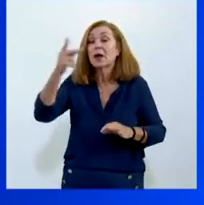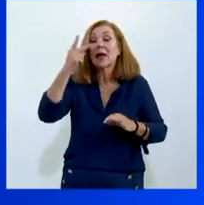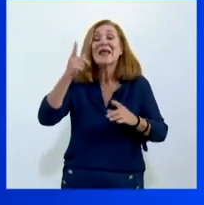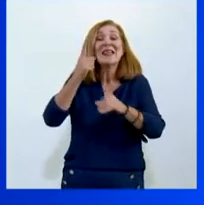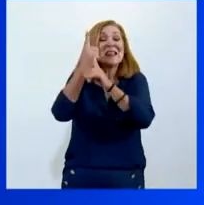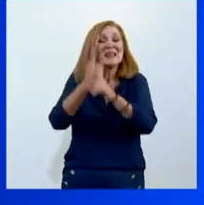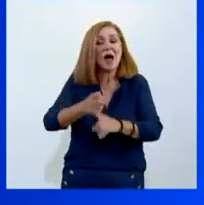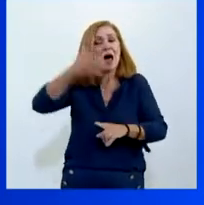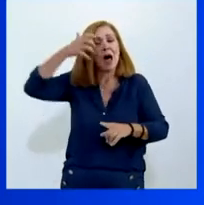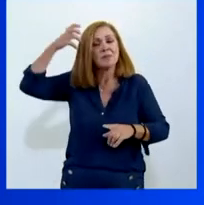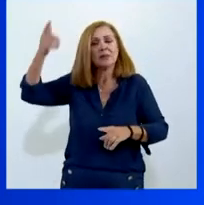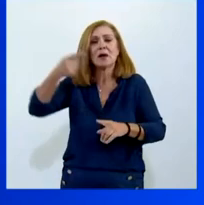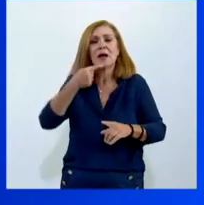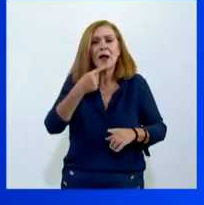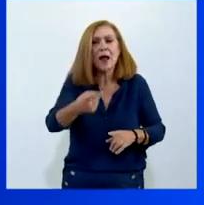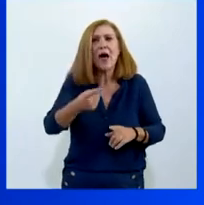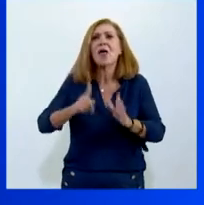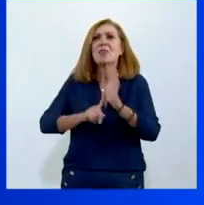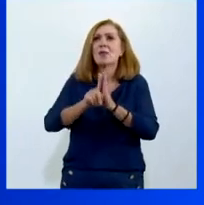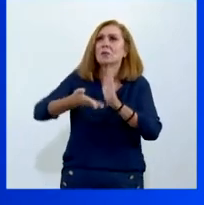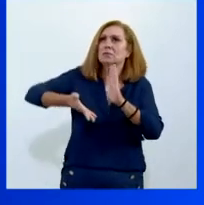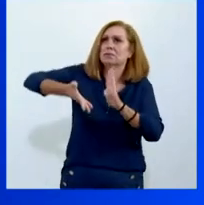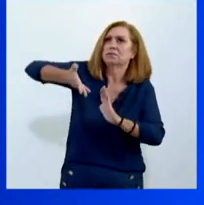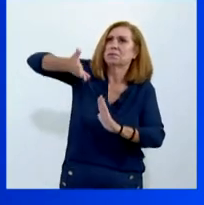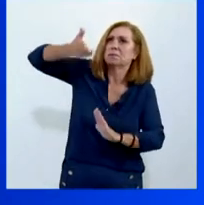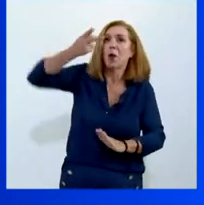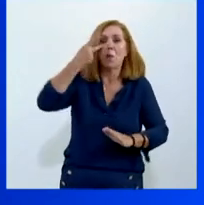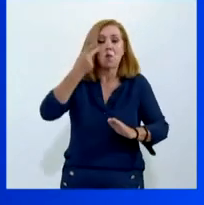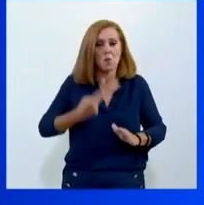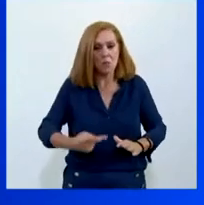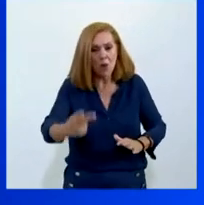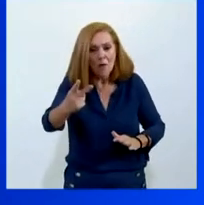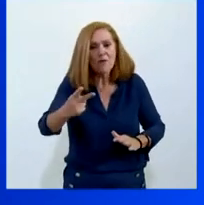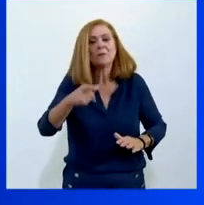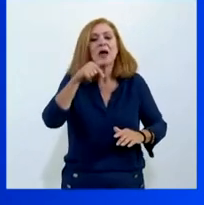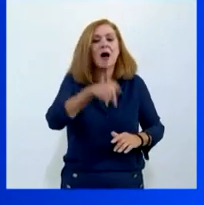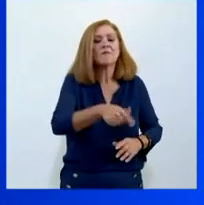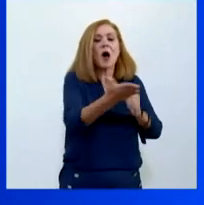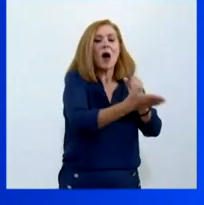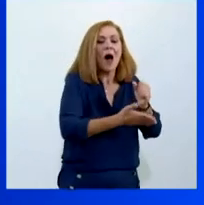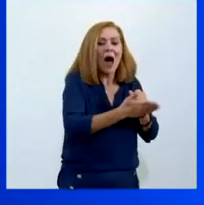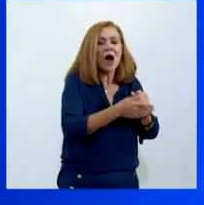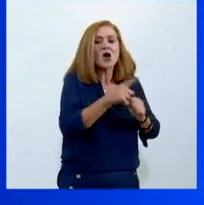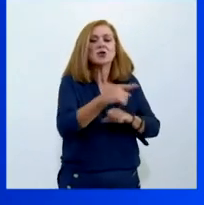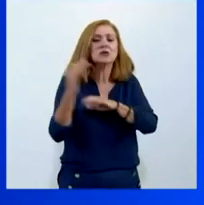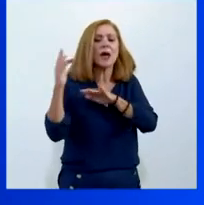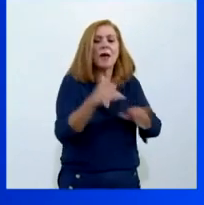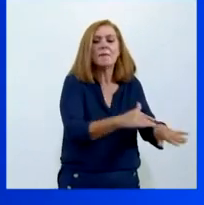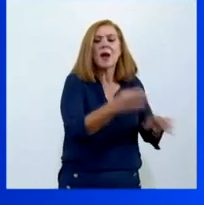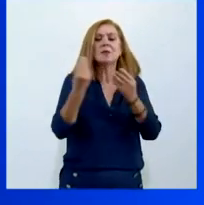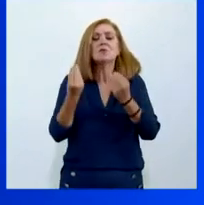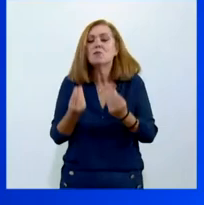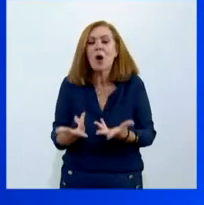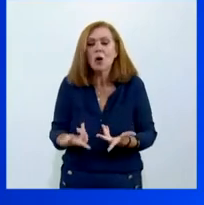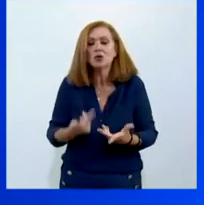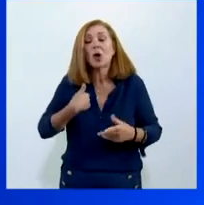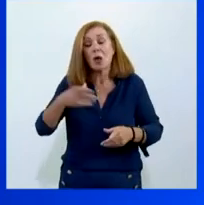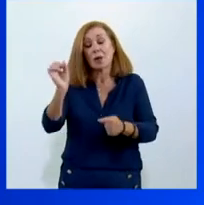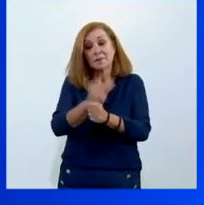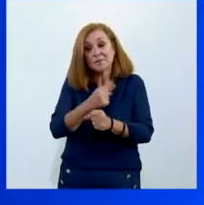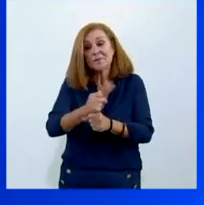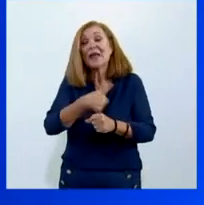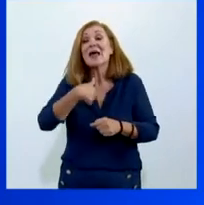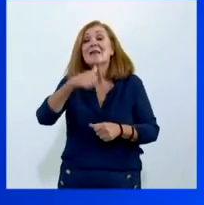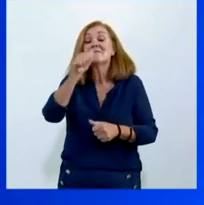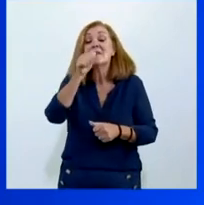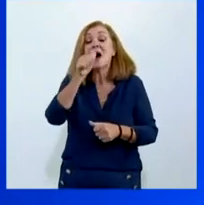ειδικών για την σταδιακή αύξηση θερμοκρασίας, αυτό τι σημαίνει τελικά για τον πρωτογενή μας τομέα. Και φυσικά επιμένω για τη διαχείριση του νερού, το